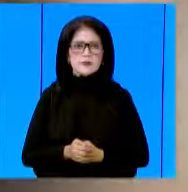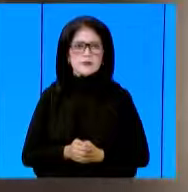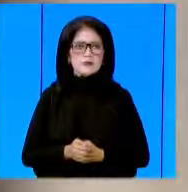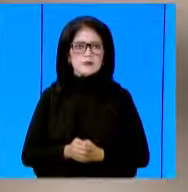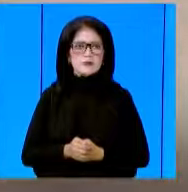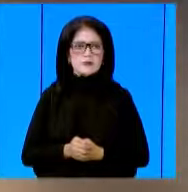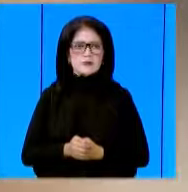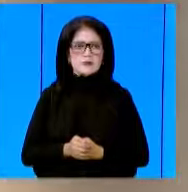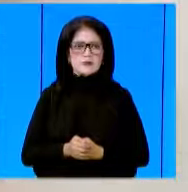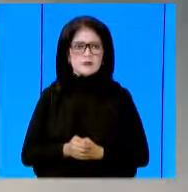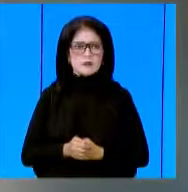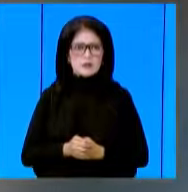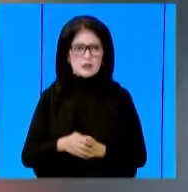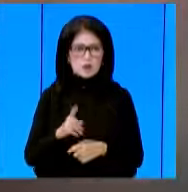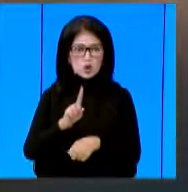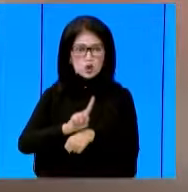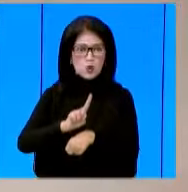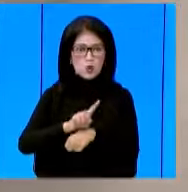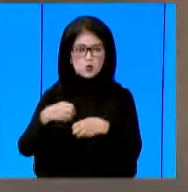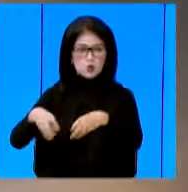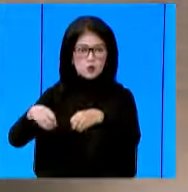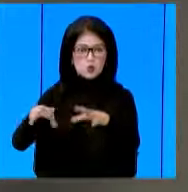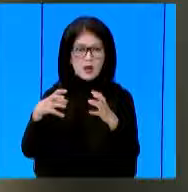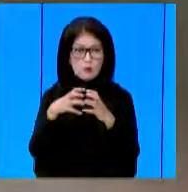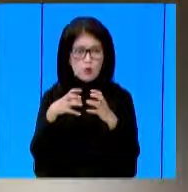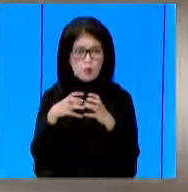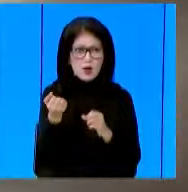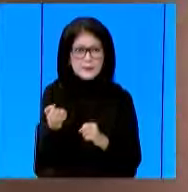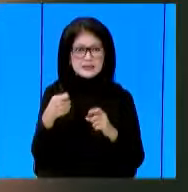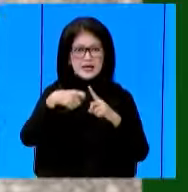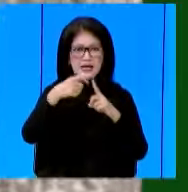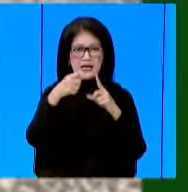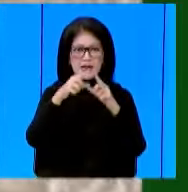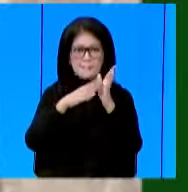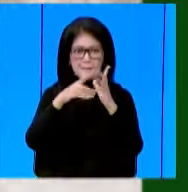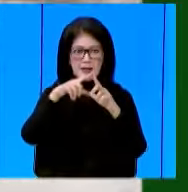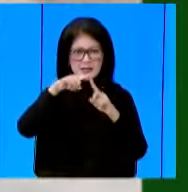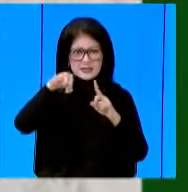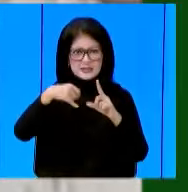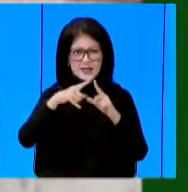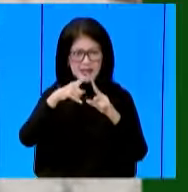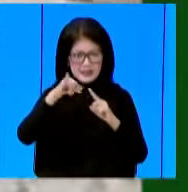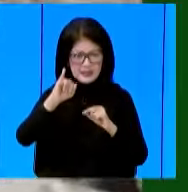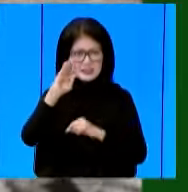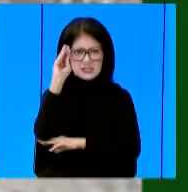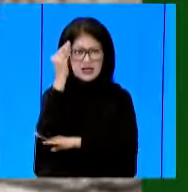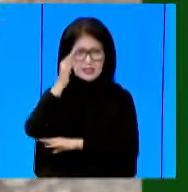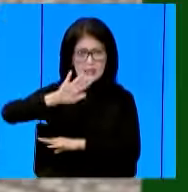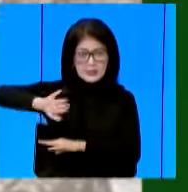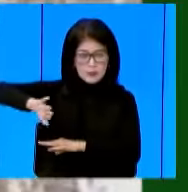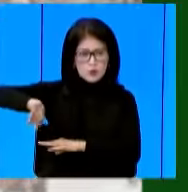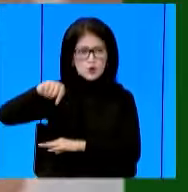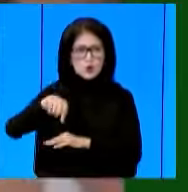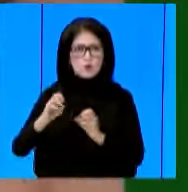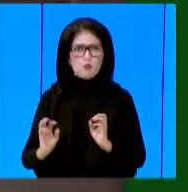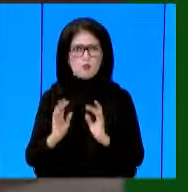Asap tebal terlihat keluar dari kios pedagang buah yang terbakar di Pasar Induk Kramat Jati, Jakarta Timur. Kobaran api dengan cepat menghanguskan kios yang